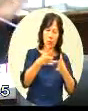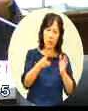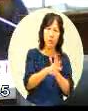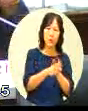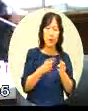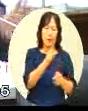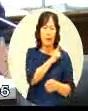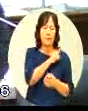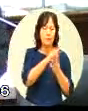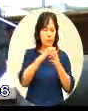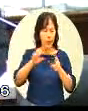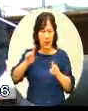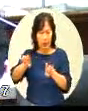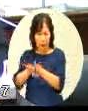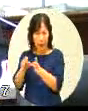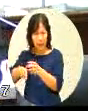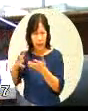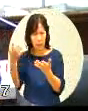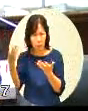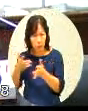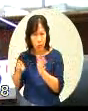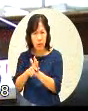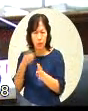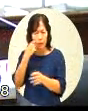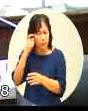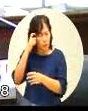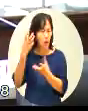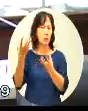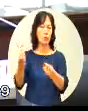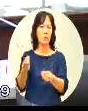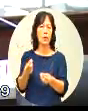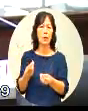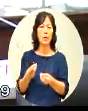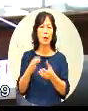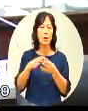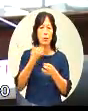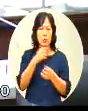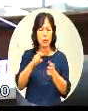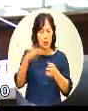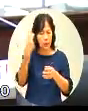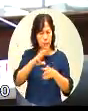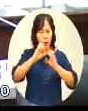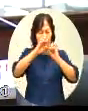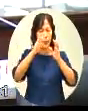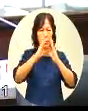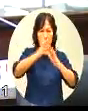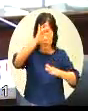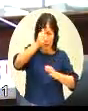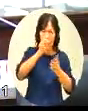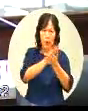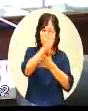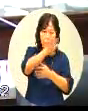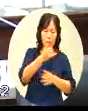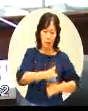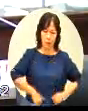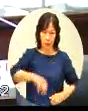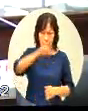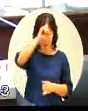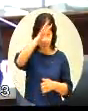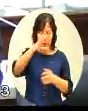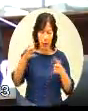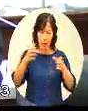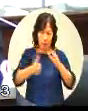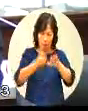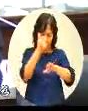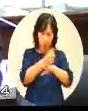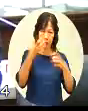没有必把源头的问题去做一个来思考。所以我在这里要跟呼吁市长，未来民进党执政之后，我们应该